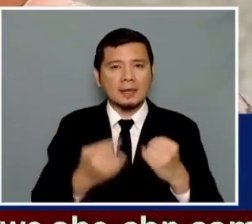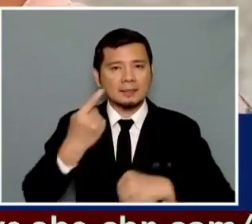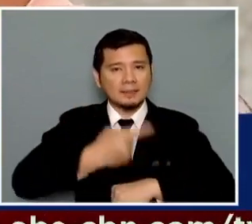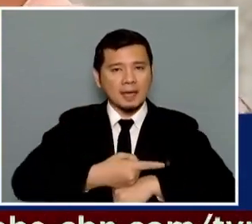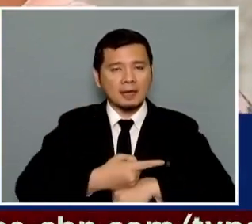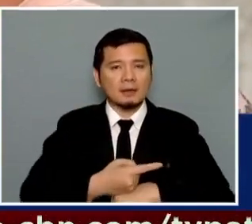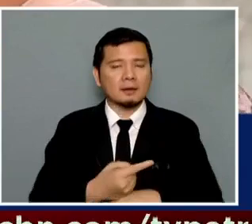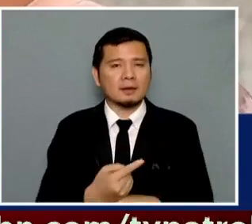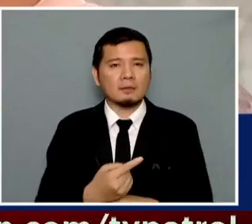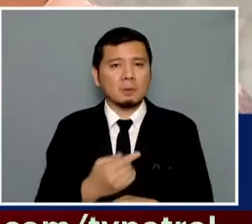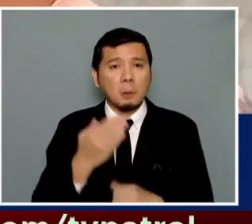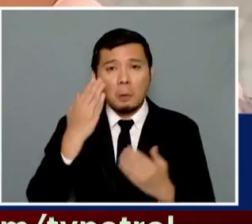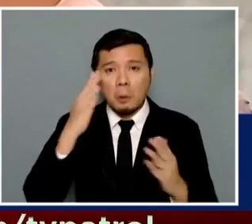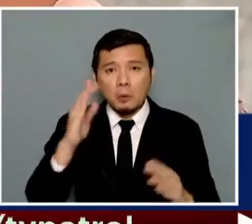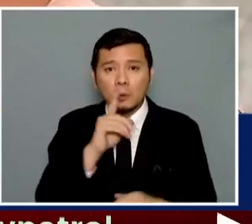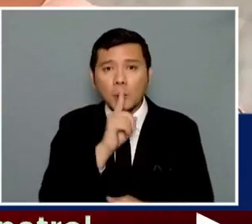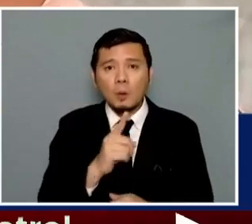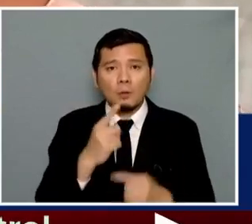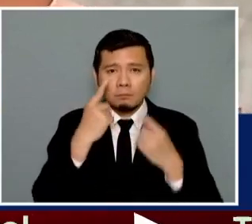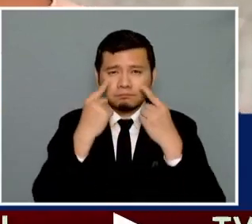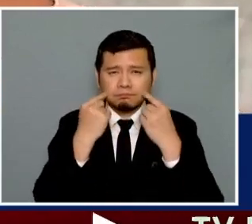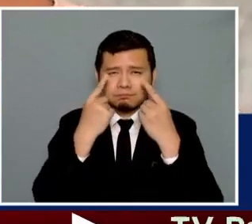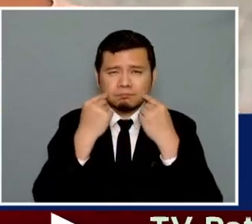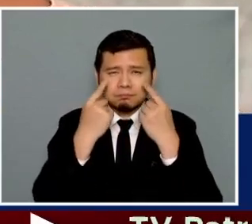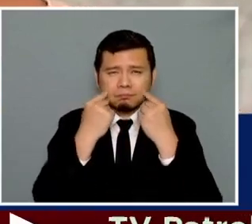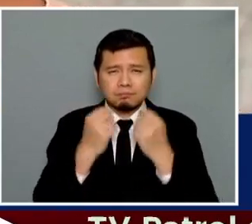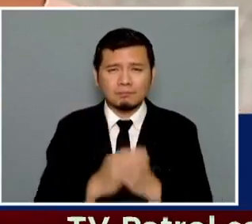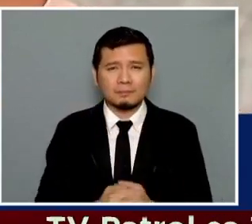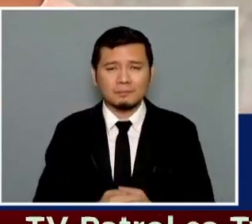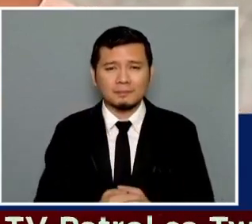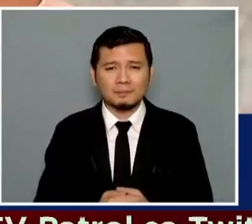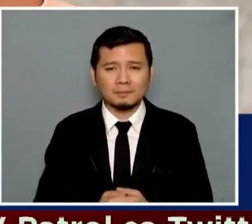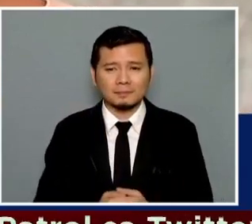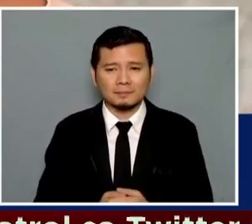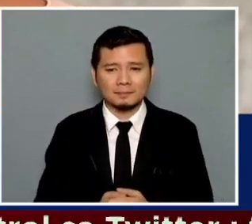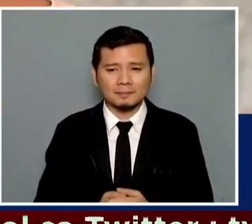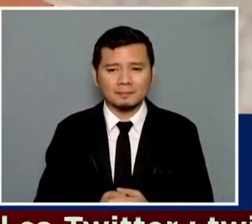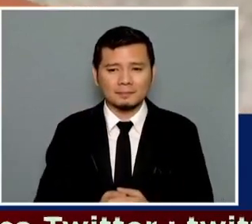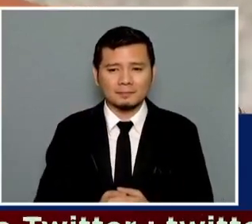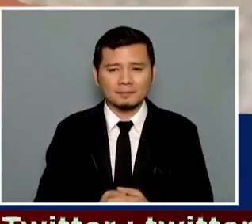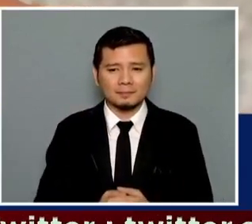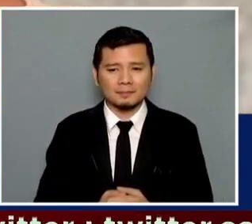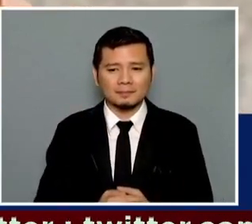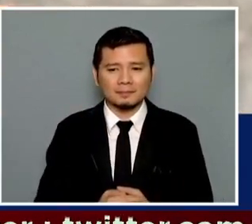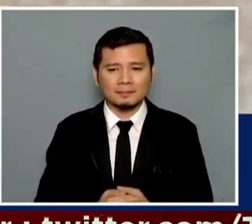cry when I saw her in the coffin. Kasi